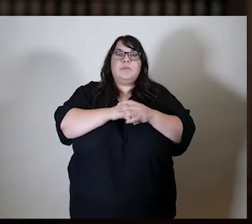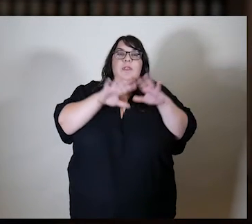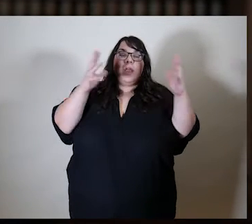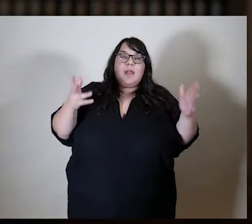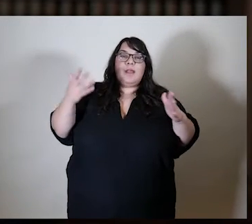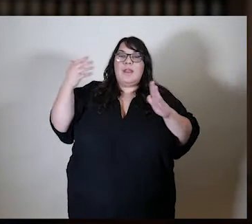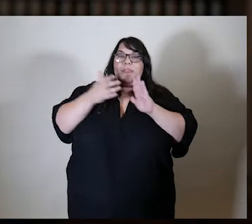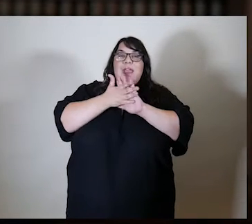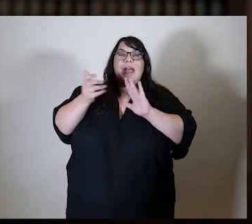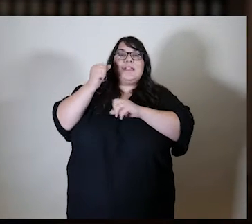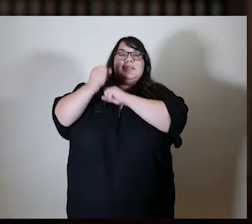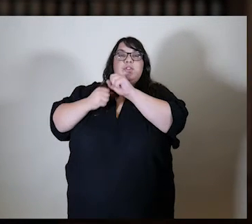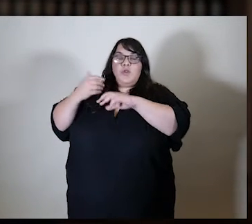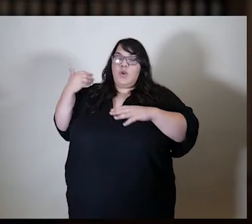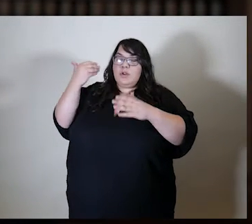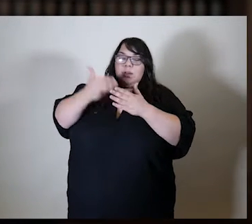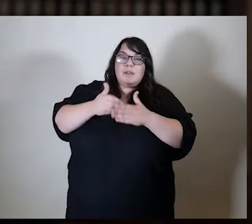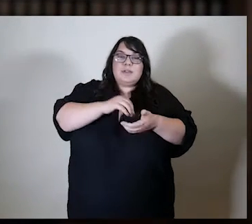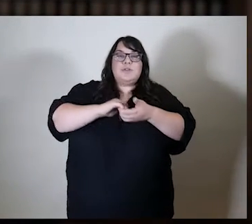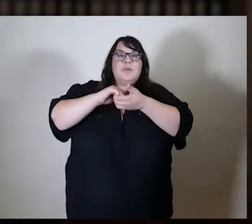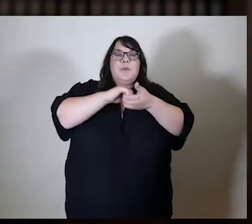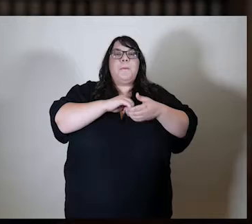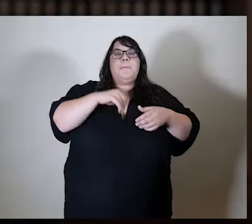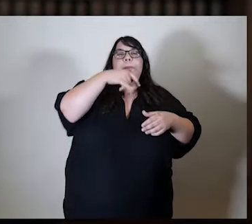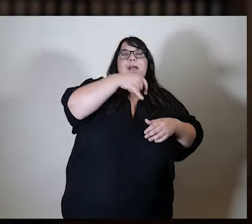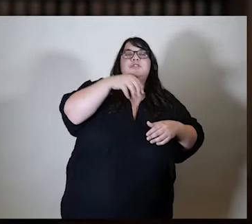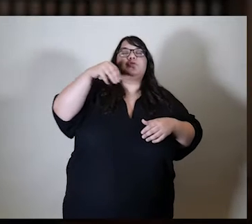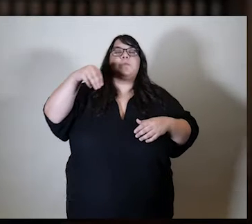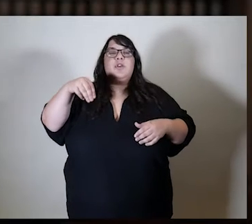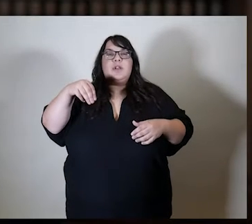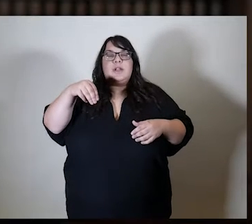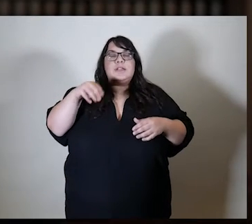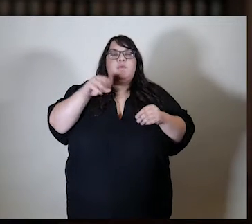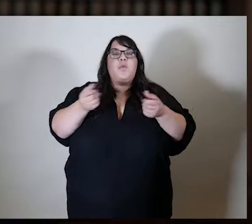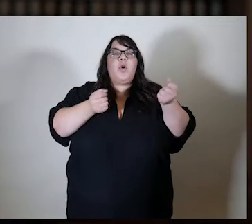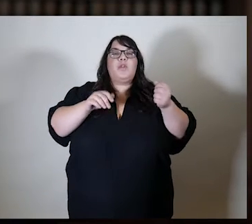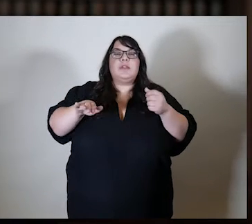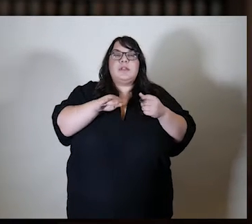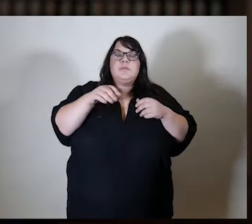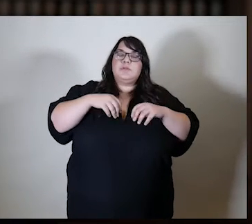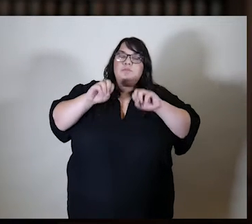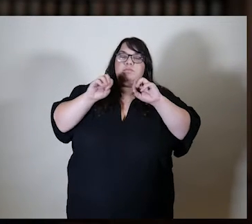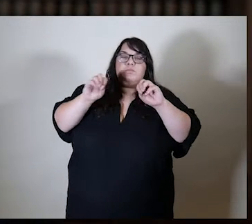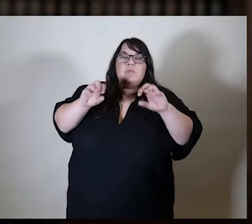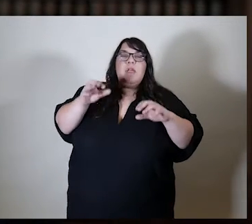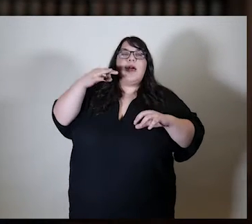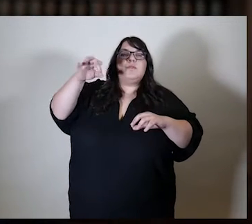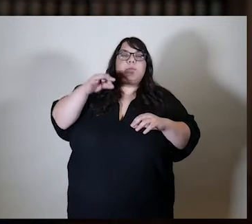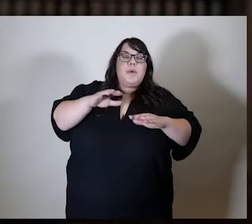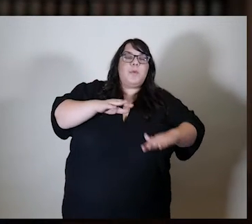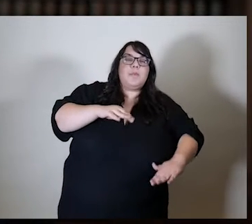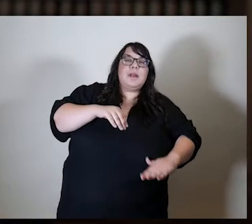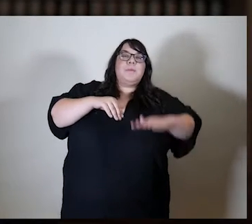πόλη. Άλλωστε, 16 χρόνια τώρα, στο Ινστιτούτο Οδικής Ασφάλειας Πάνος Μιλωνάς, έχουμε επικεντρωθεί στην ενημέρωση,